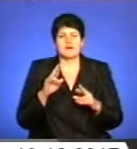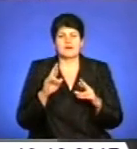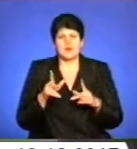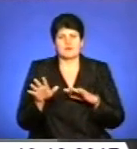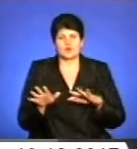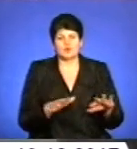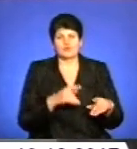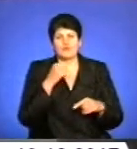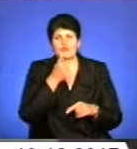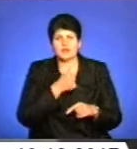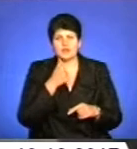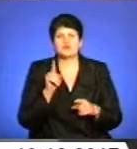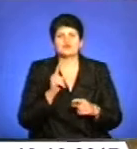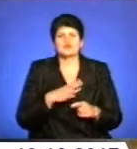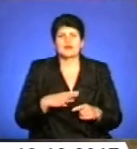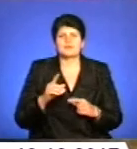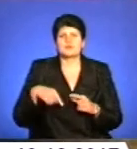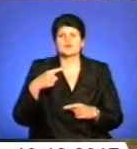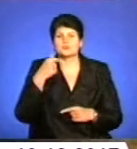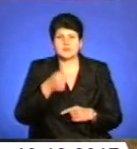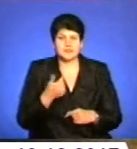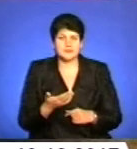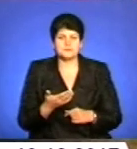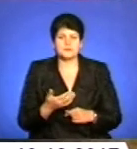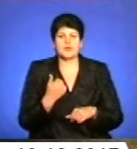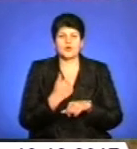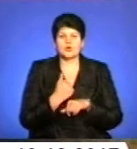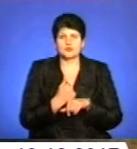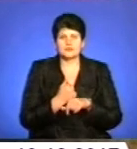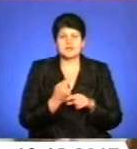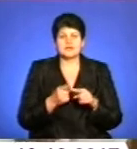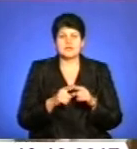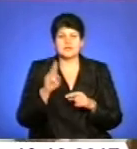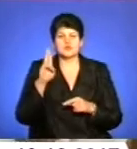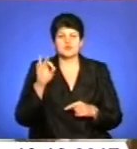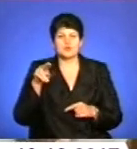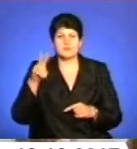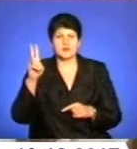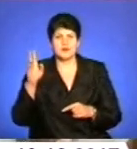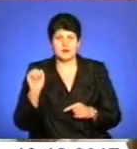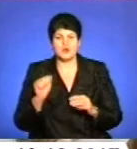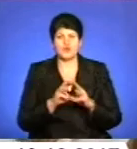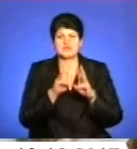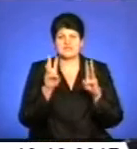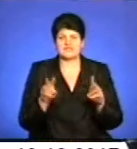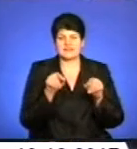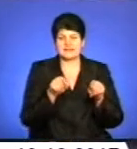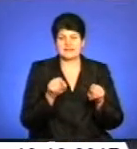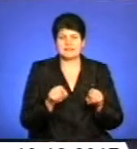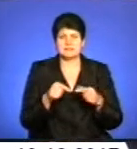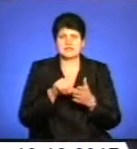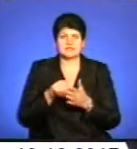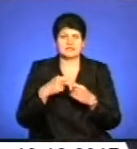і що будемо чекати від наступного року. Найголовніший атрибут Різдва – хрестового шопка. Освятили її представники різних конфесій. І